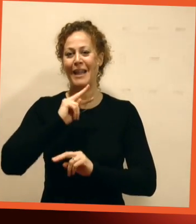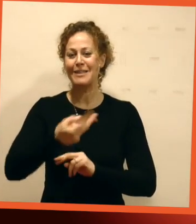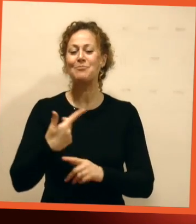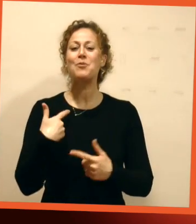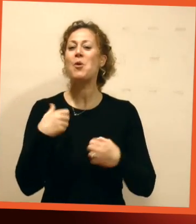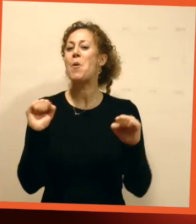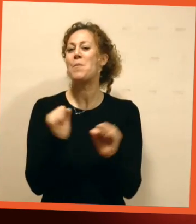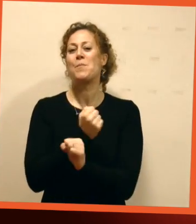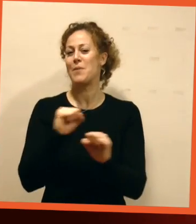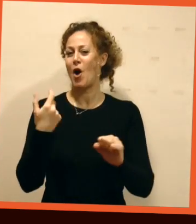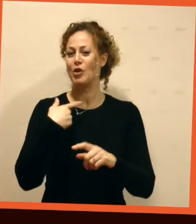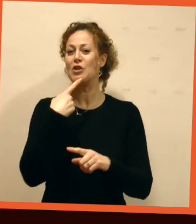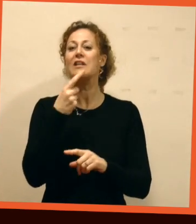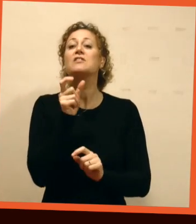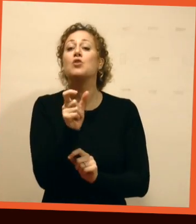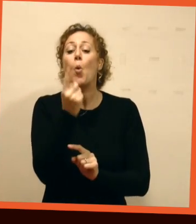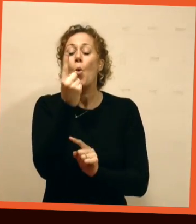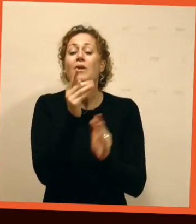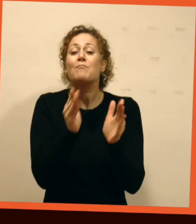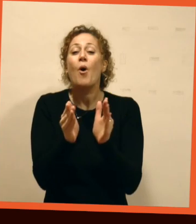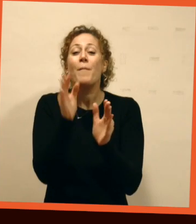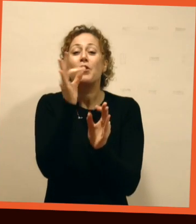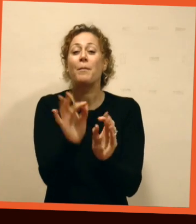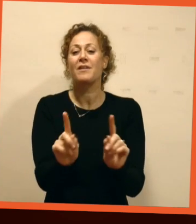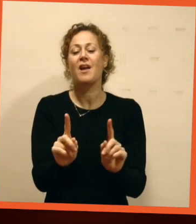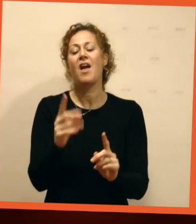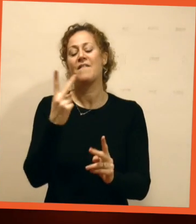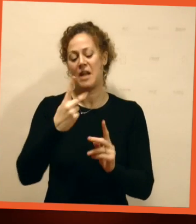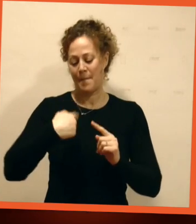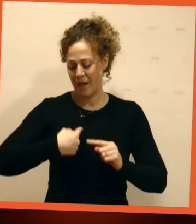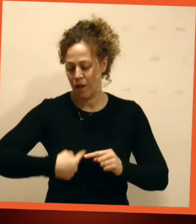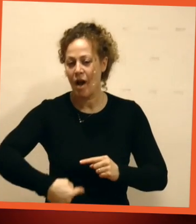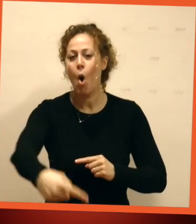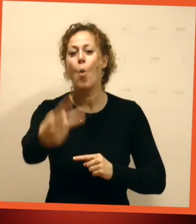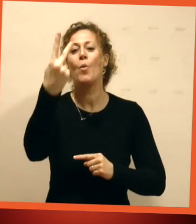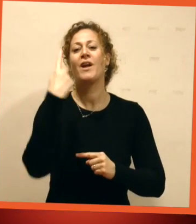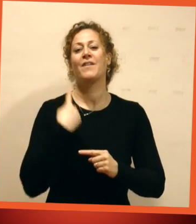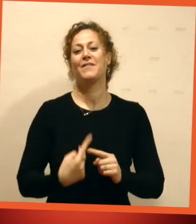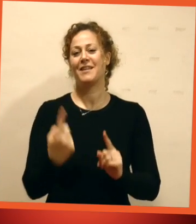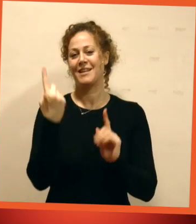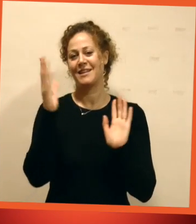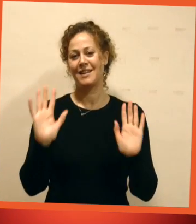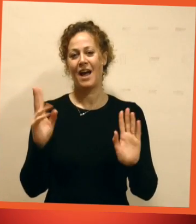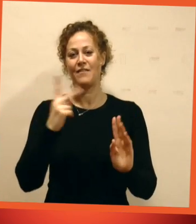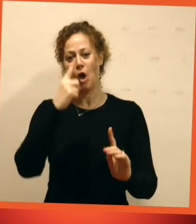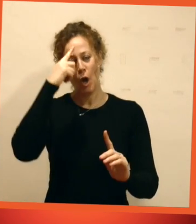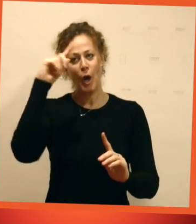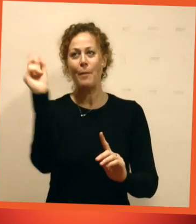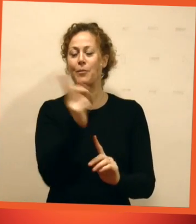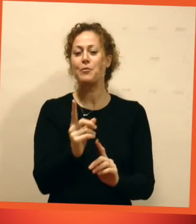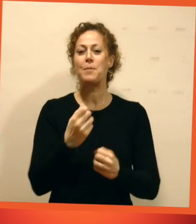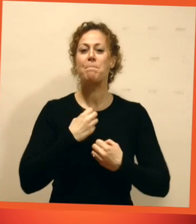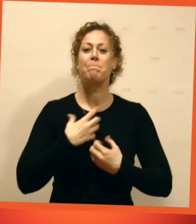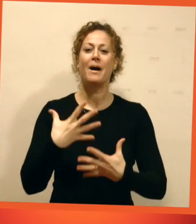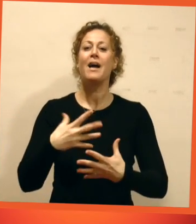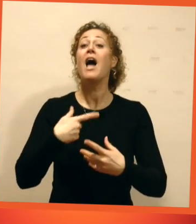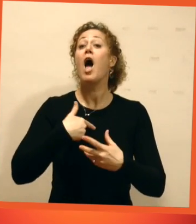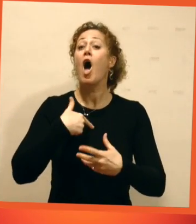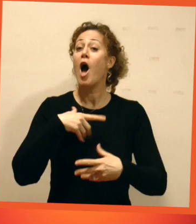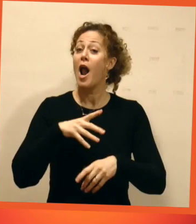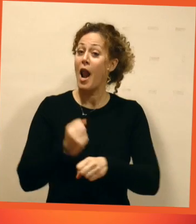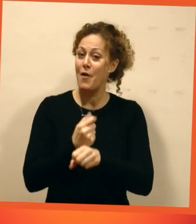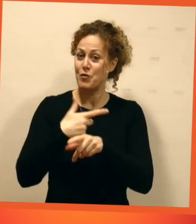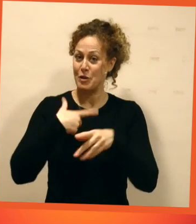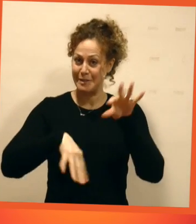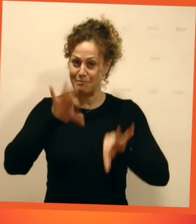posso citare un momento, perché è una vita, cioè è stato un colpo di fulmine il lavoro con lo spettacolo e